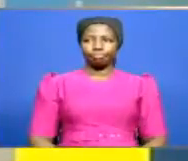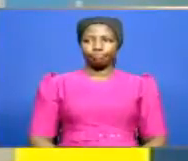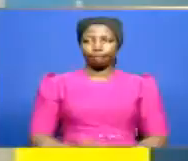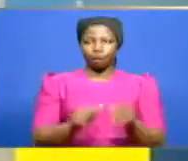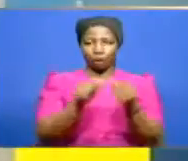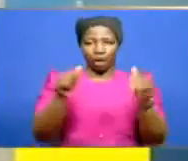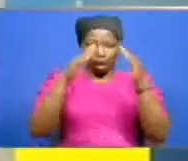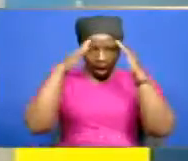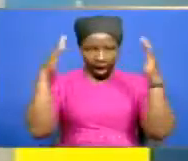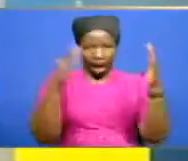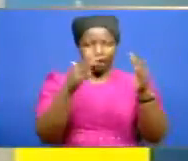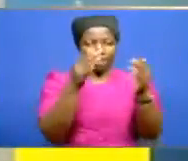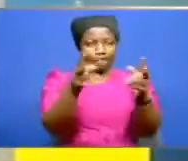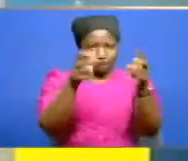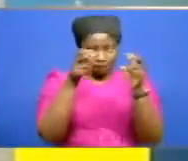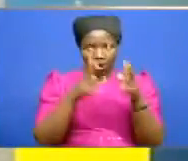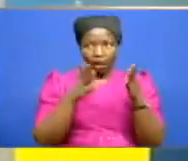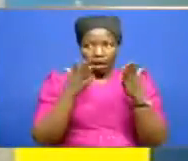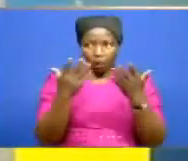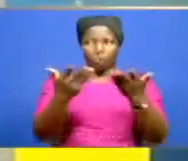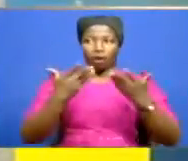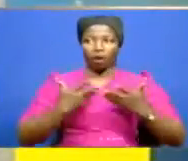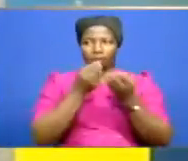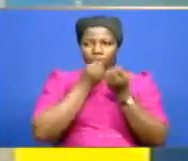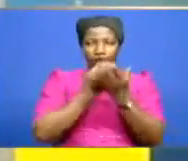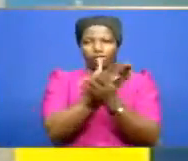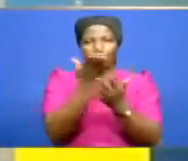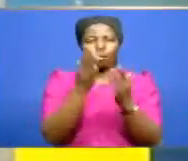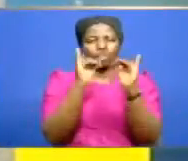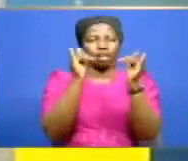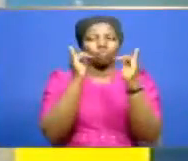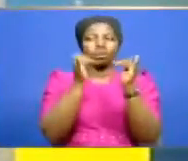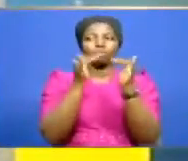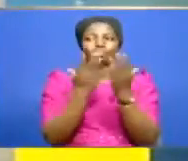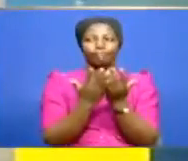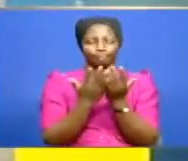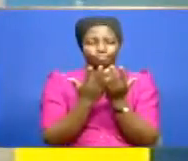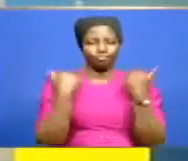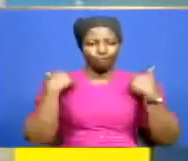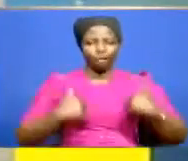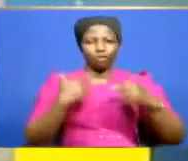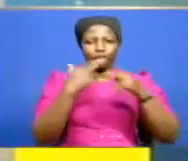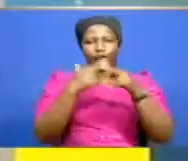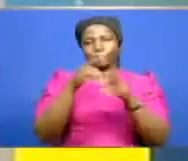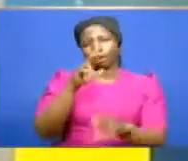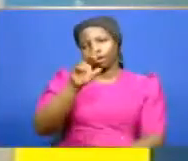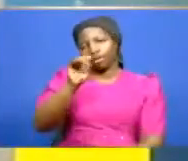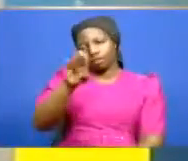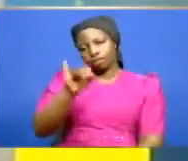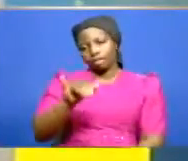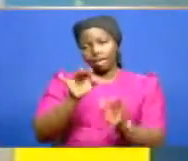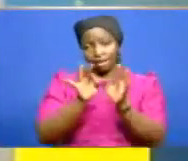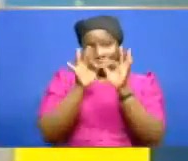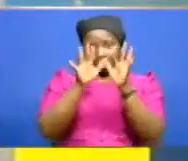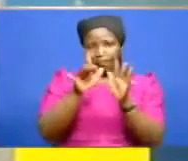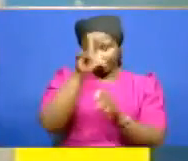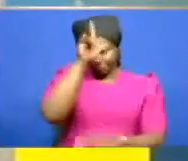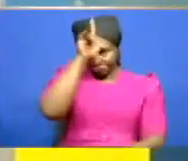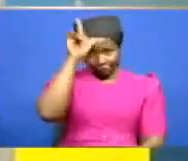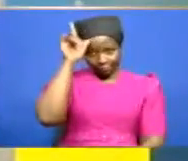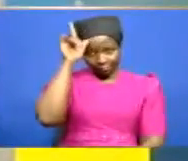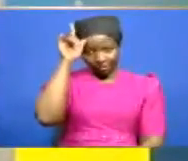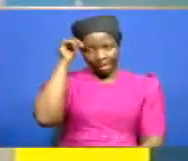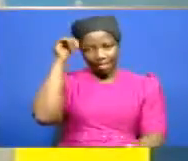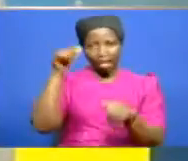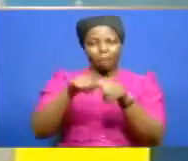Naam, hujambo mtazamaji, na sasa karibu tuweze kukujuza taarifa hizo kwa ukamilifu. Jina langu ni Sarafina Robi, mwenzangu wa ishara ni Lucy Maura.